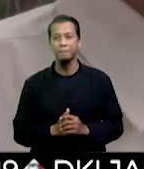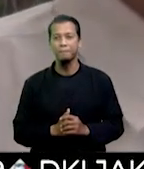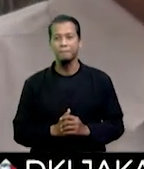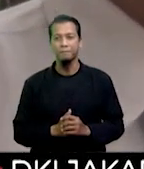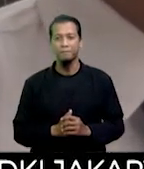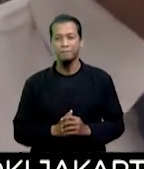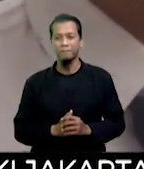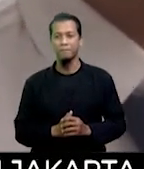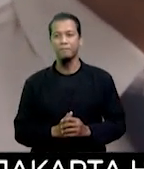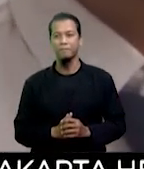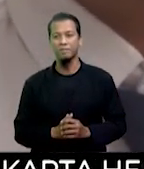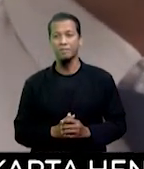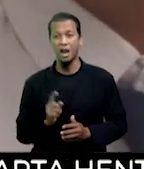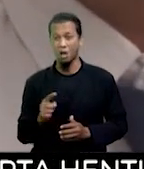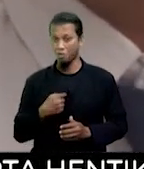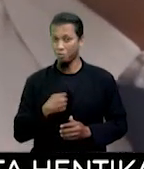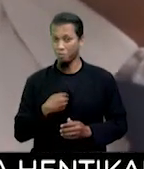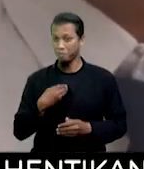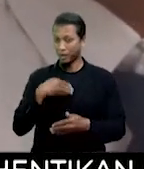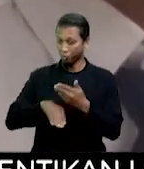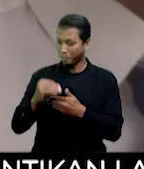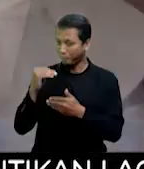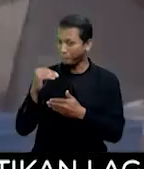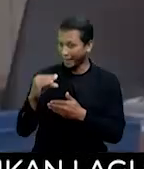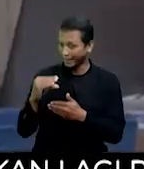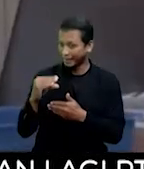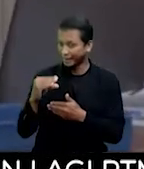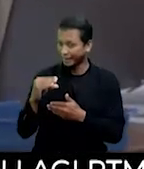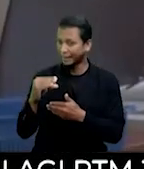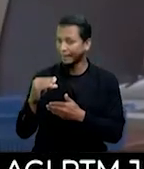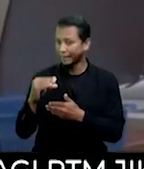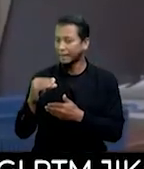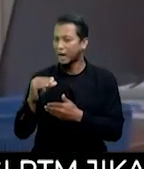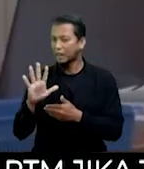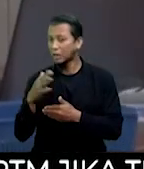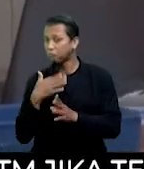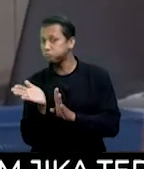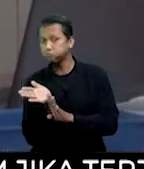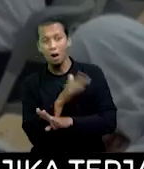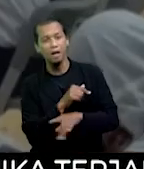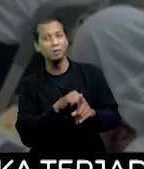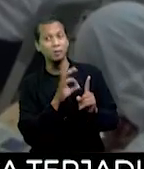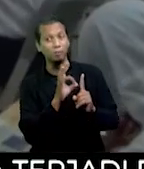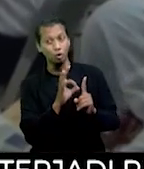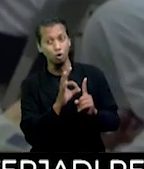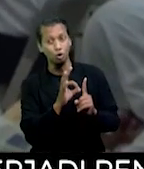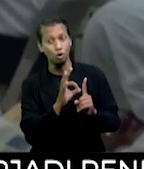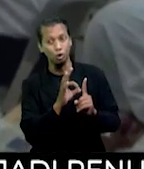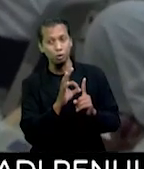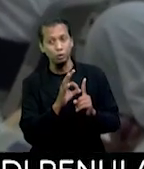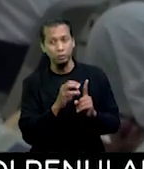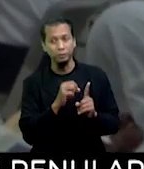untuk yang sekarang ini pulangnya bersama-sama. Seluruh aktivitas sekolah dilakukan dengan protokol kesehatan